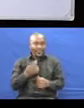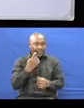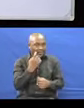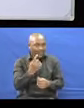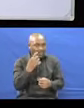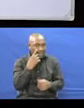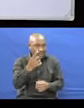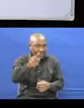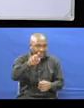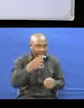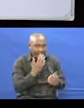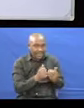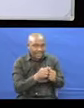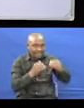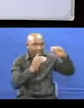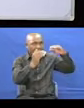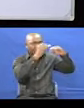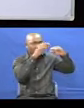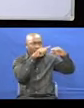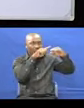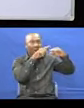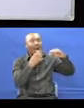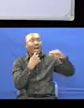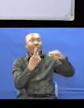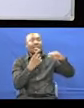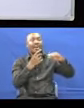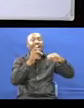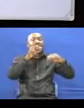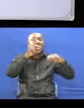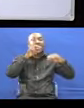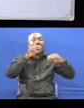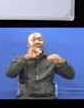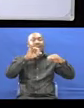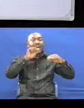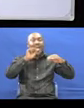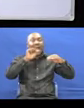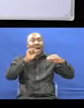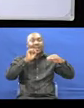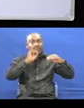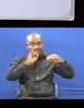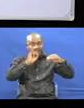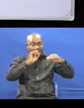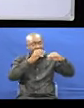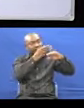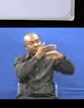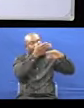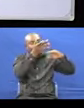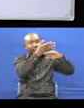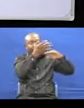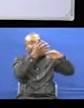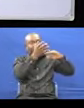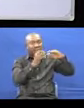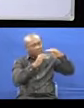kujua namba ya juu inaitwaje. Namba ya juu inaitwa kiasi. Ya juu kiasi, ya chini asili.